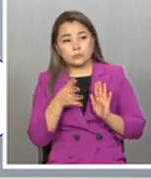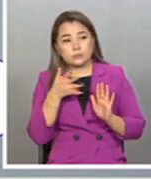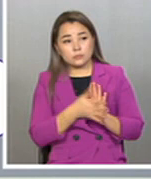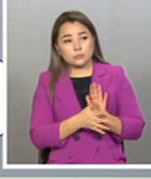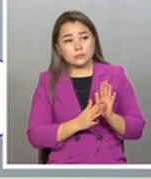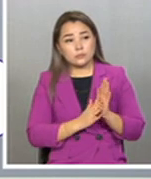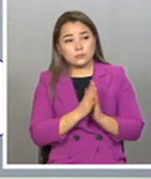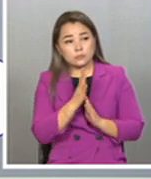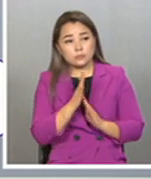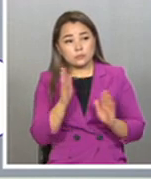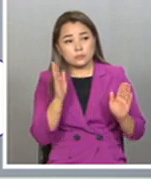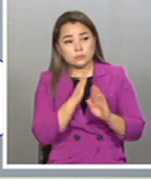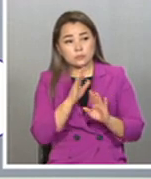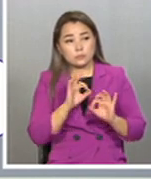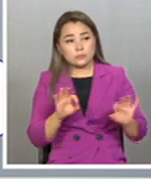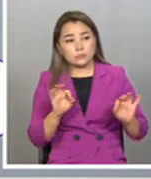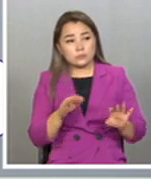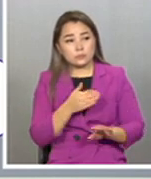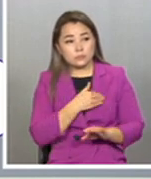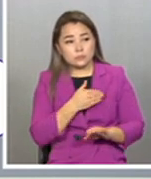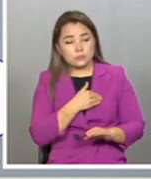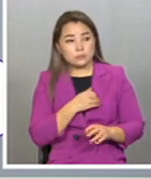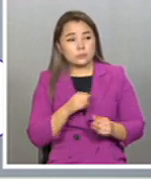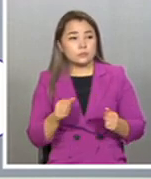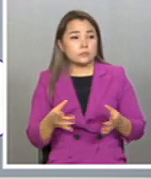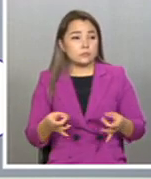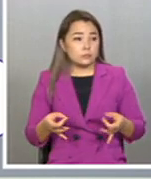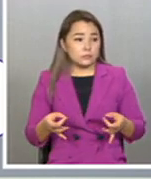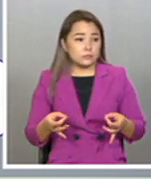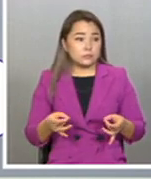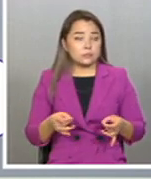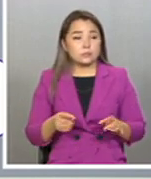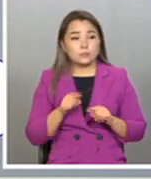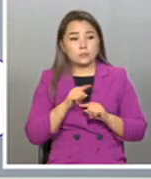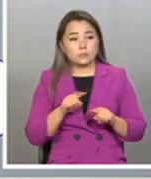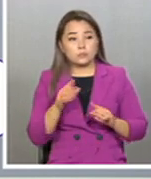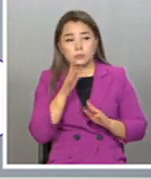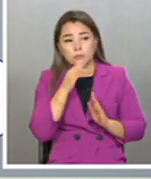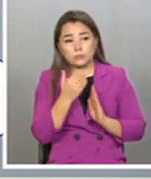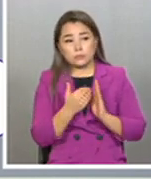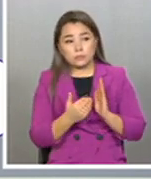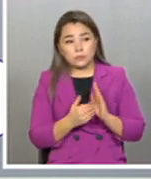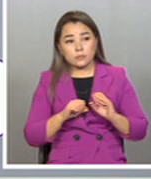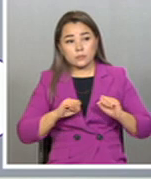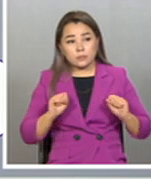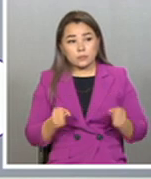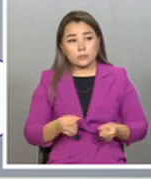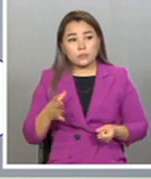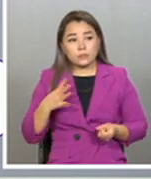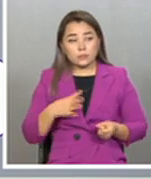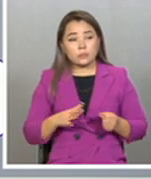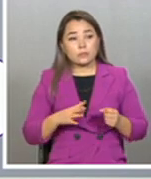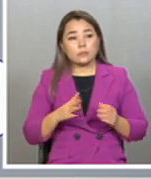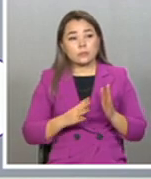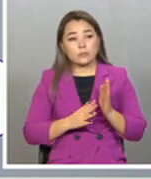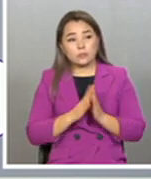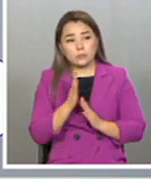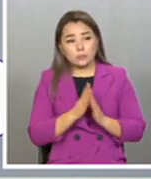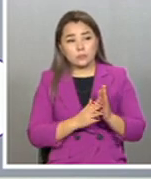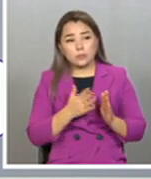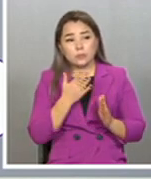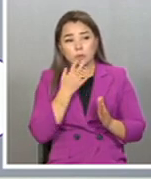климаттық сипаттамасына байланысты, ылғалдылыққа, вегетациялық кезеңге, суыққа төзімді өсімдіктер және жылуға сүйгіштік